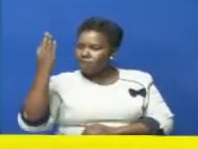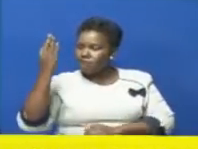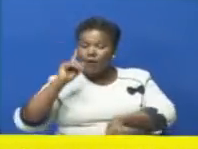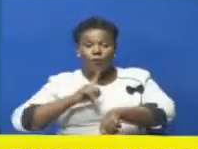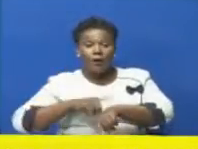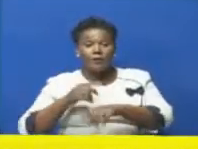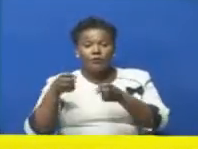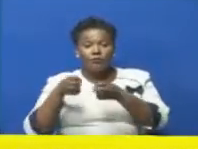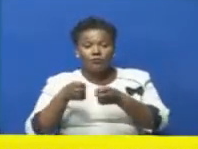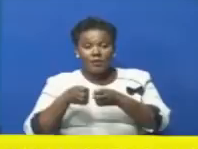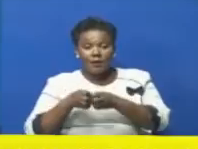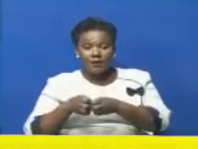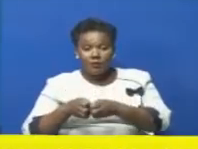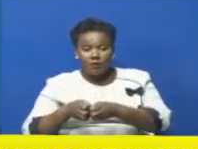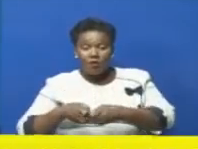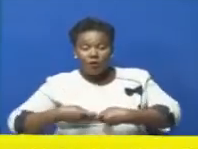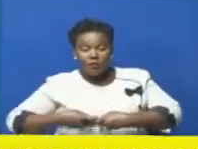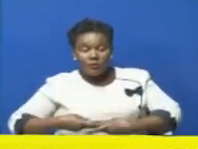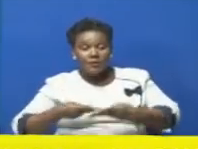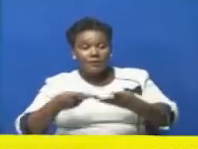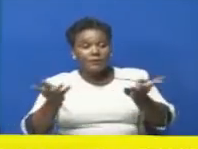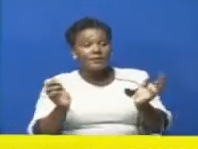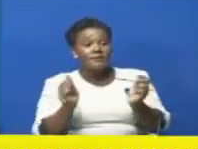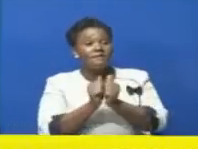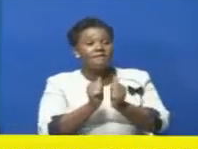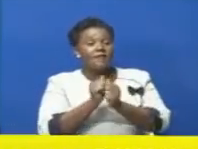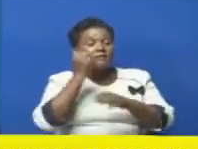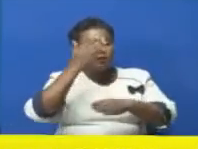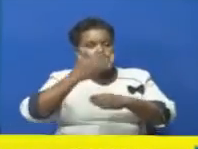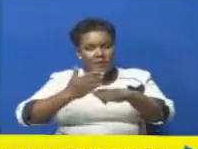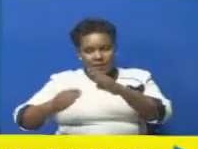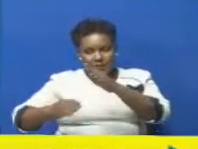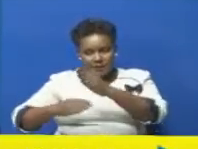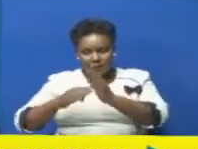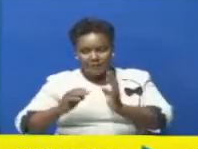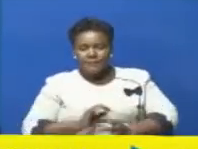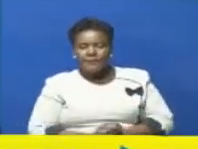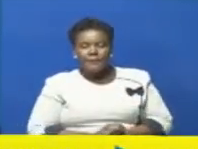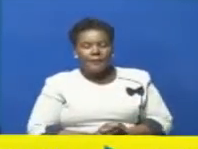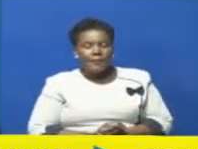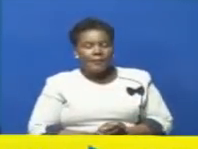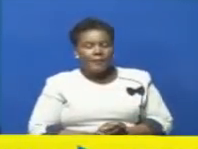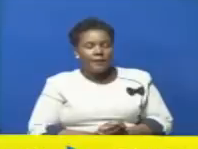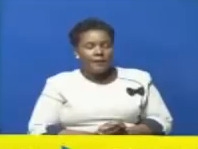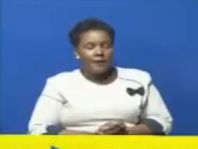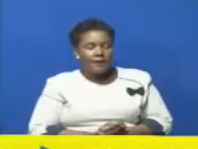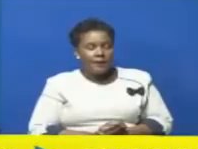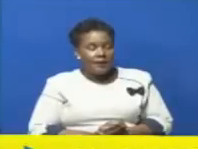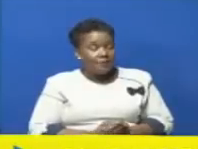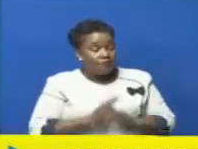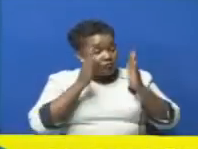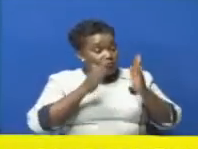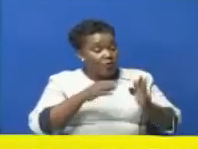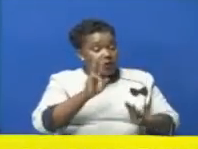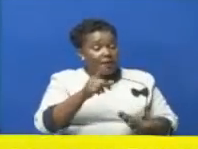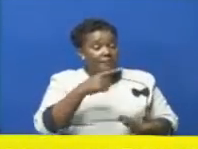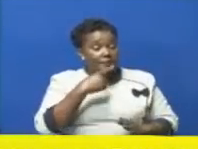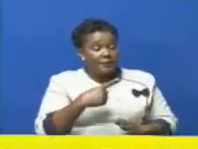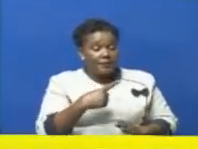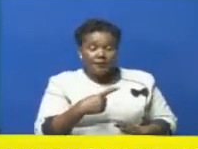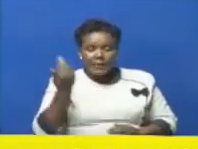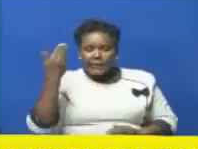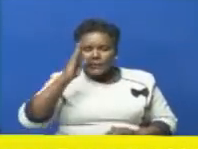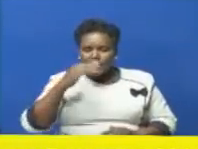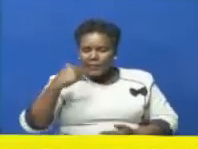mkutano wa wasambazaji wa vifaa vya ujenzi na mafundi, ambao amesema serikali imetoa shilingi bilioni